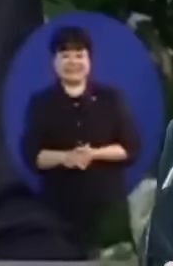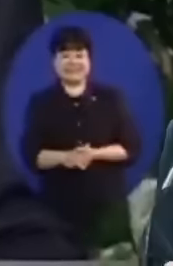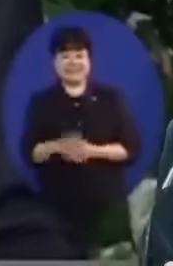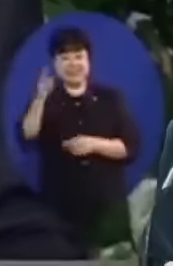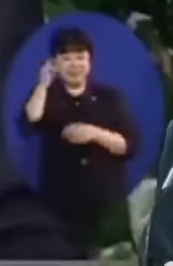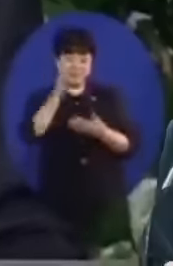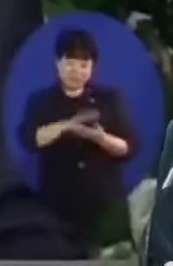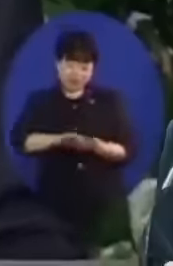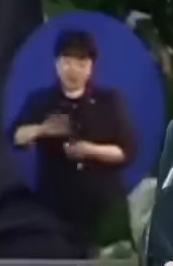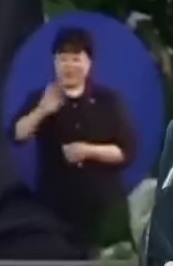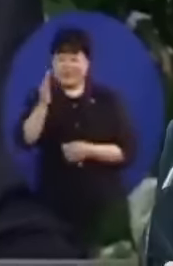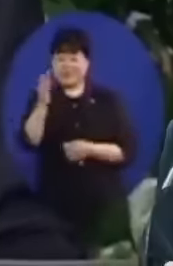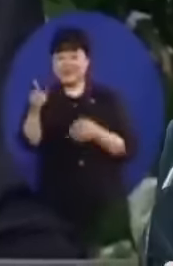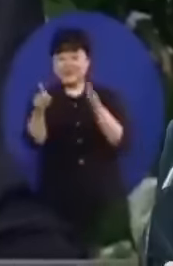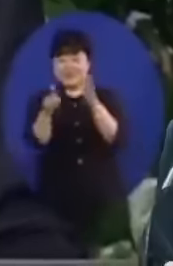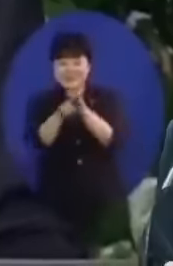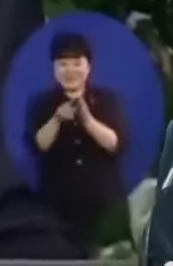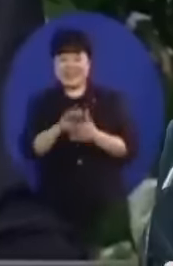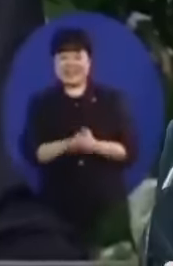평화롭게 되는 것입니다.